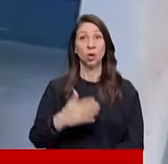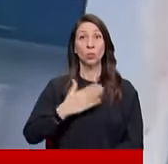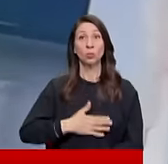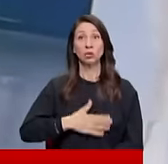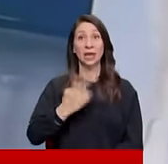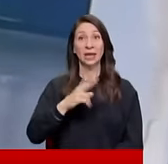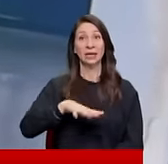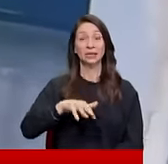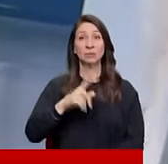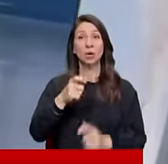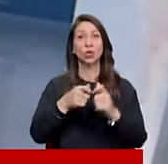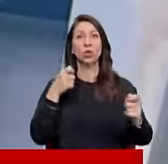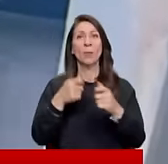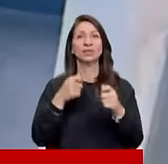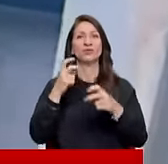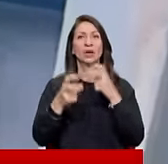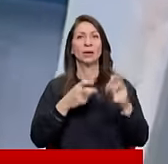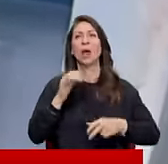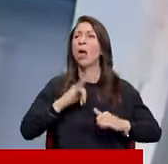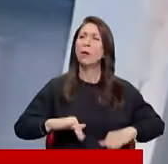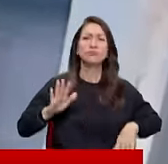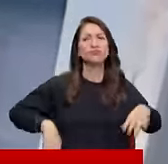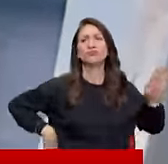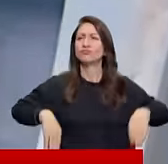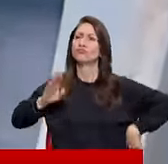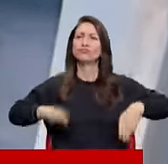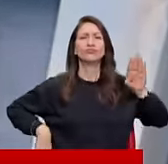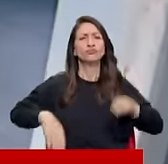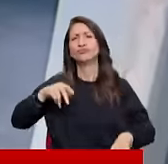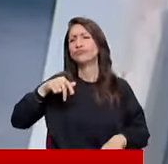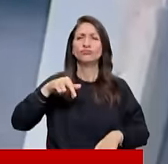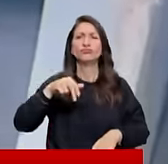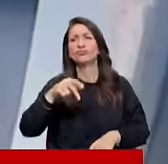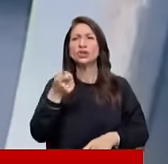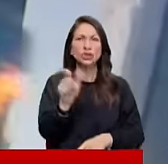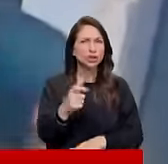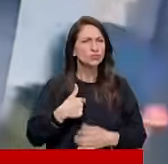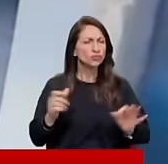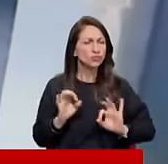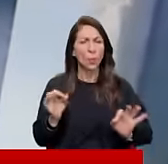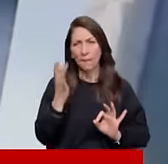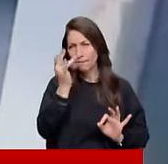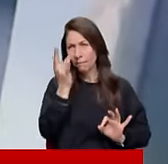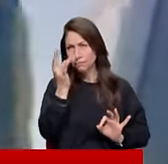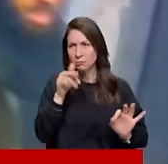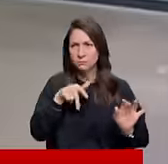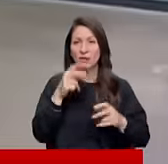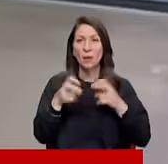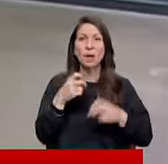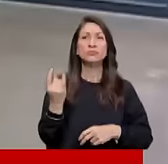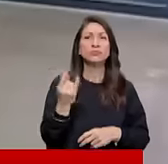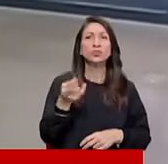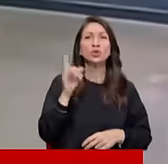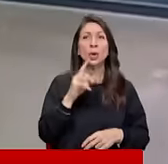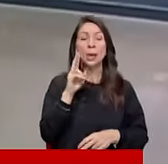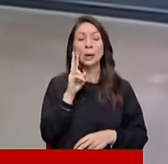Bursa'da iki hırsız bir kumaş fabrikasına ellerini kollarını sallayarak girdi. İşçi gibi davranıp bir süre fabrikada gezindiler. Daha